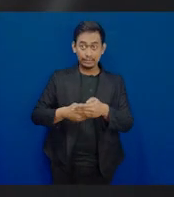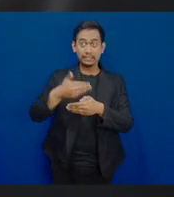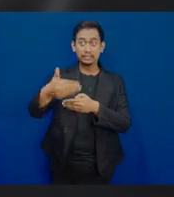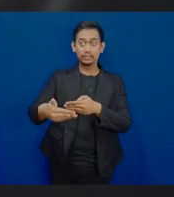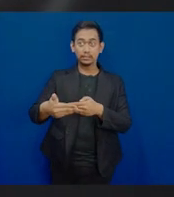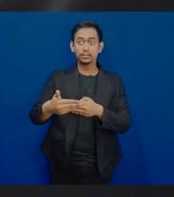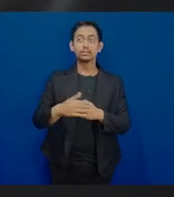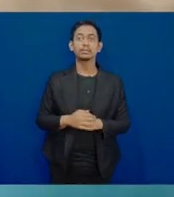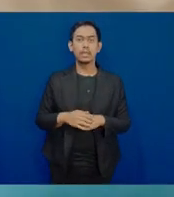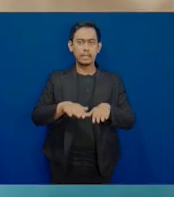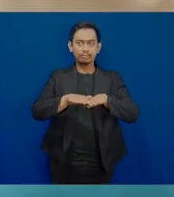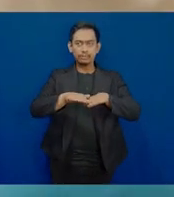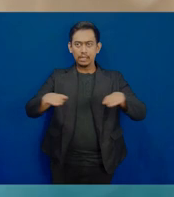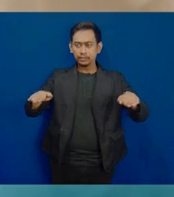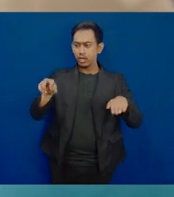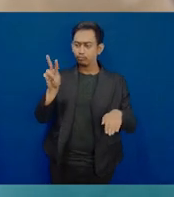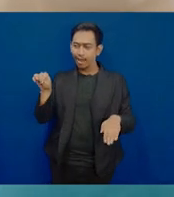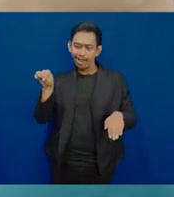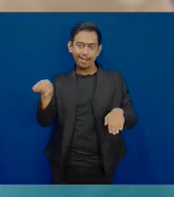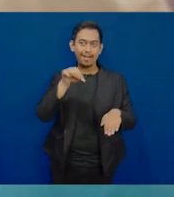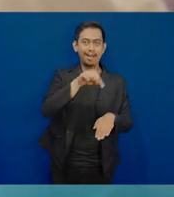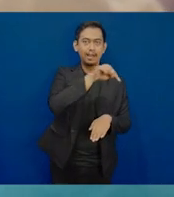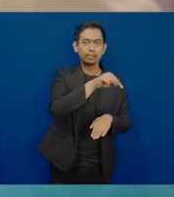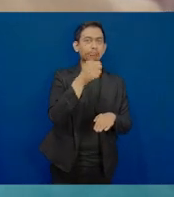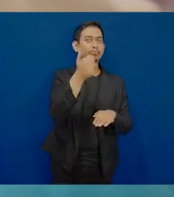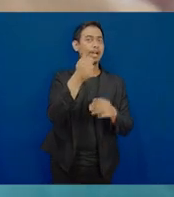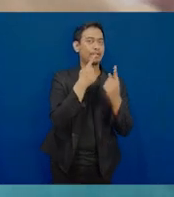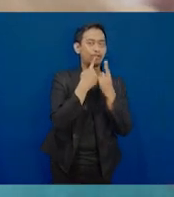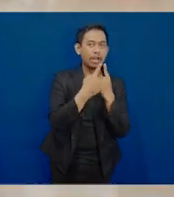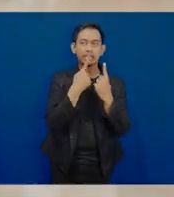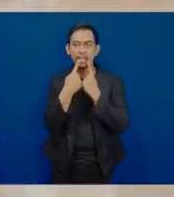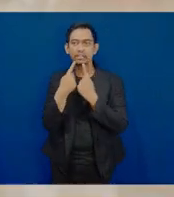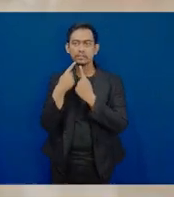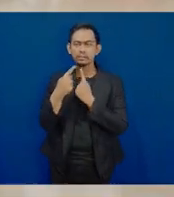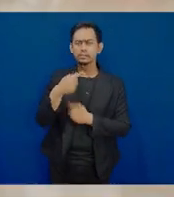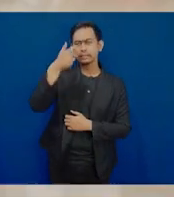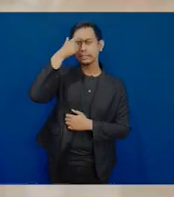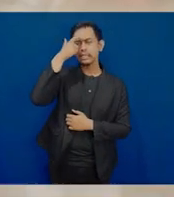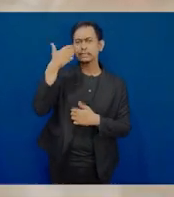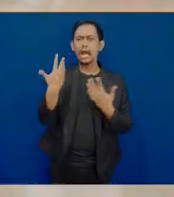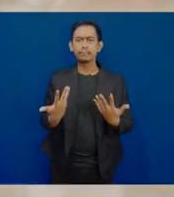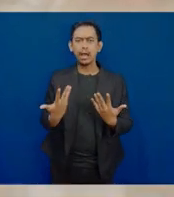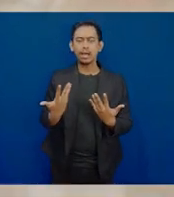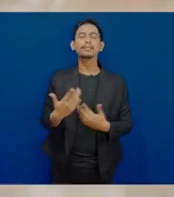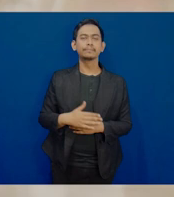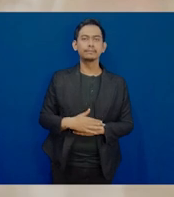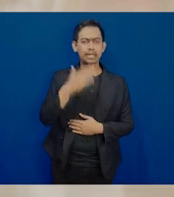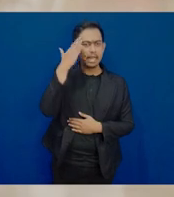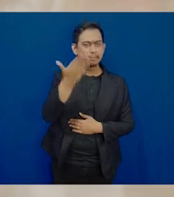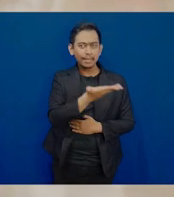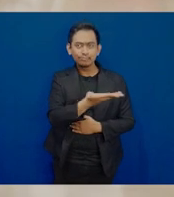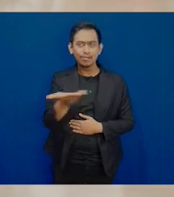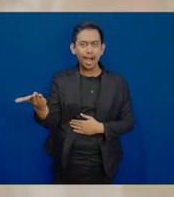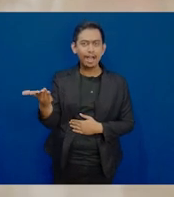Untuk meja 1-2 itu pendaftaran sama konsultasi, Mas. Dia punya penyakit apa kayak gitu. Terus untuk